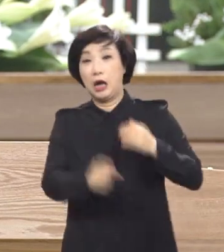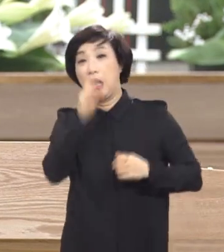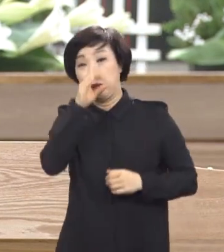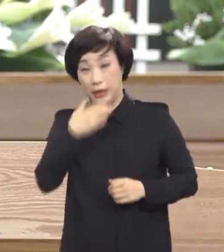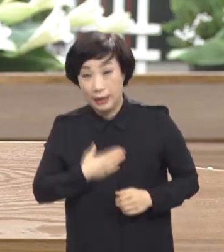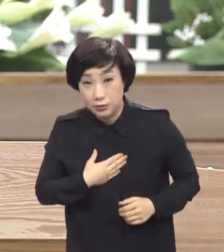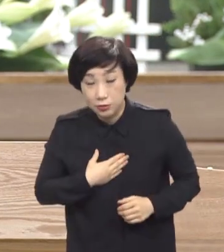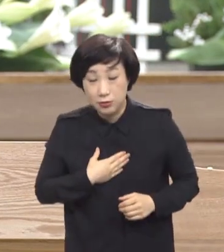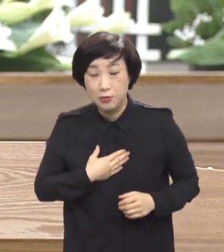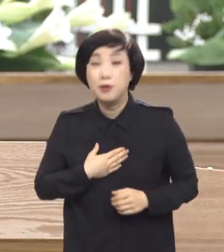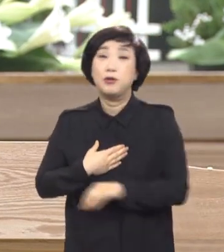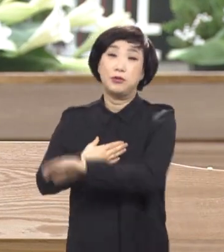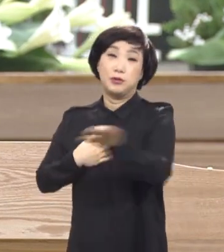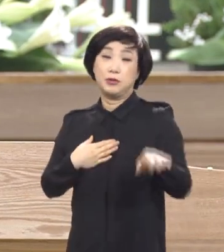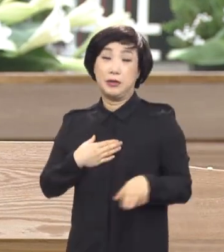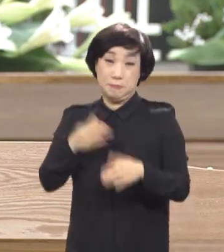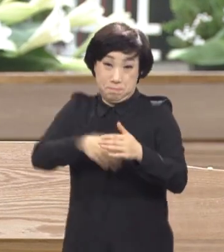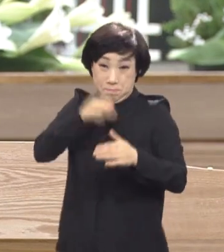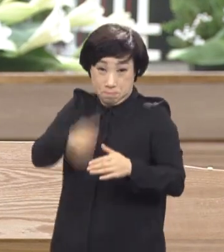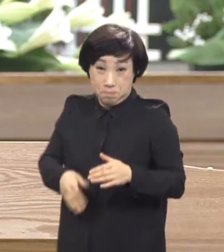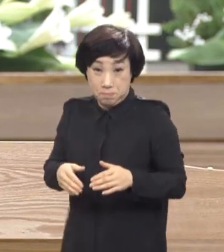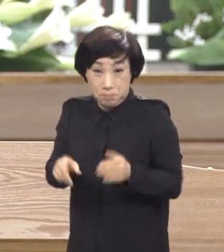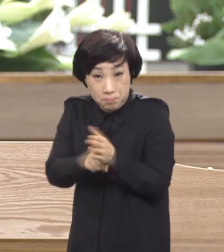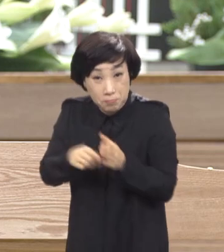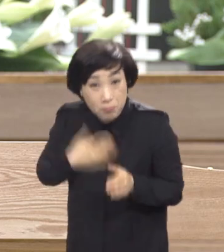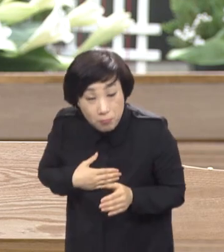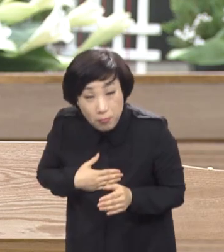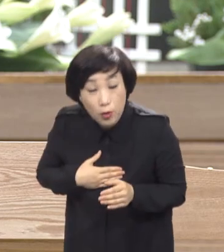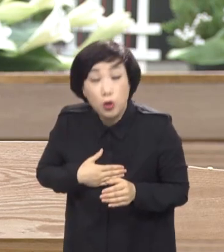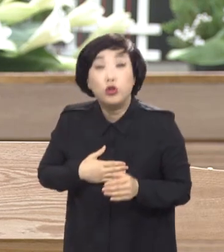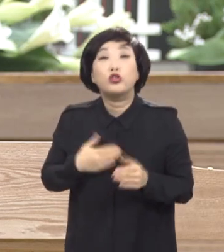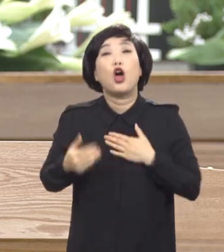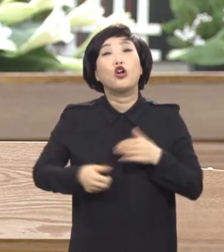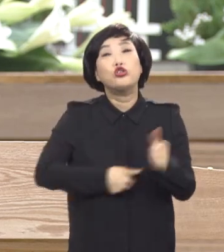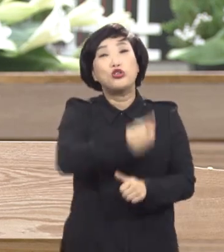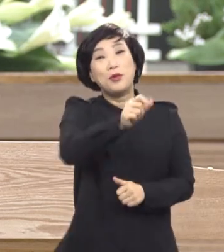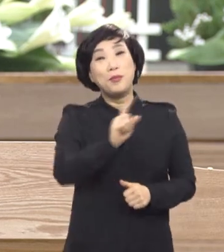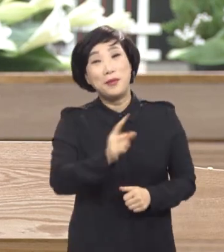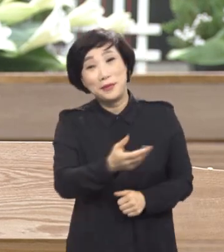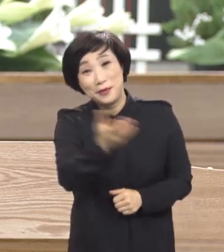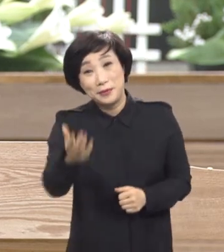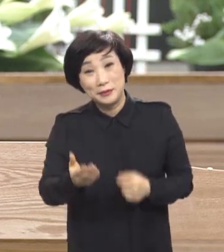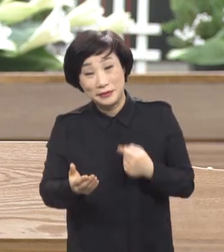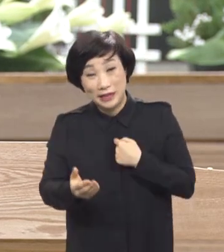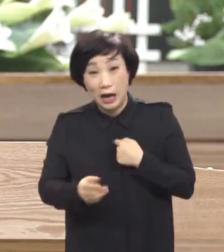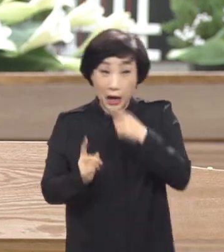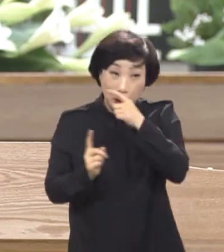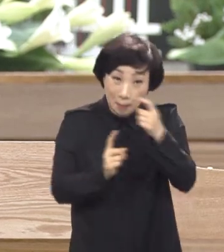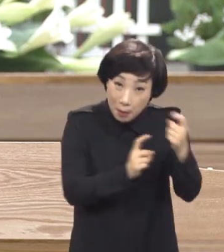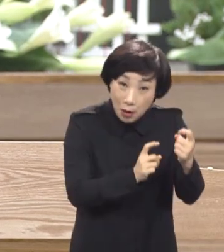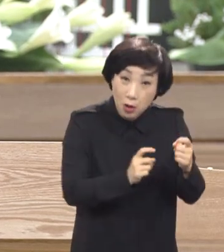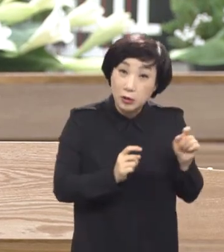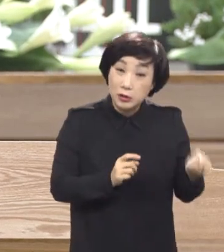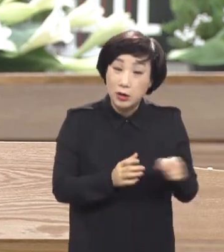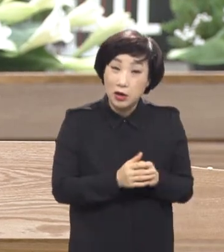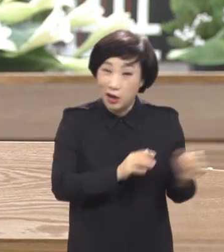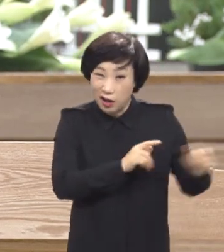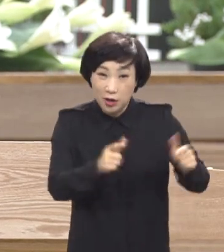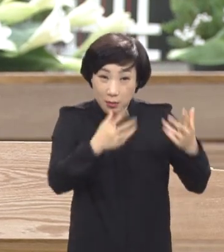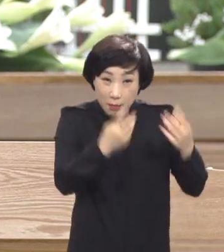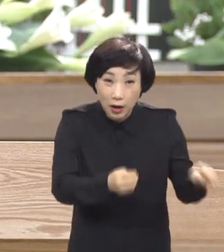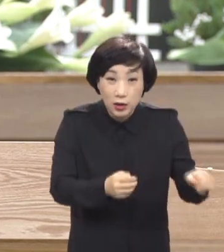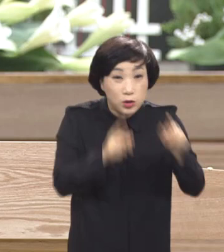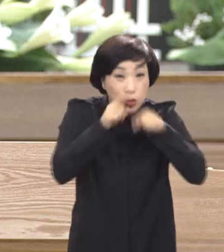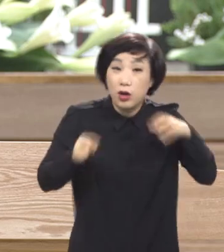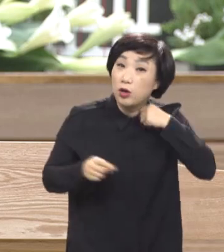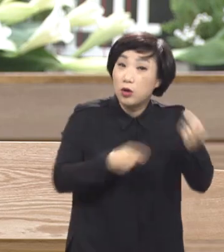절대적인 것은 내가 이기는 것이 무엇이냐 나를 미혹하고 유혹하고 별짓다 해서